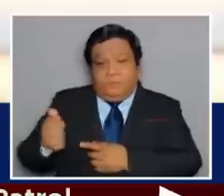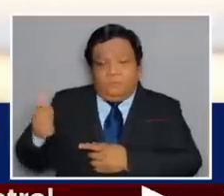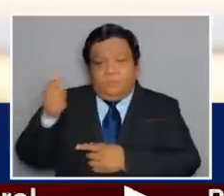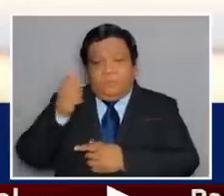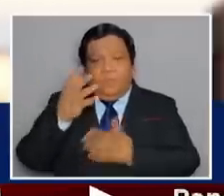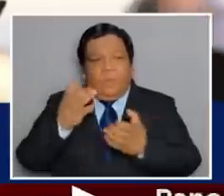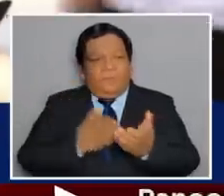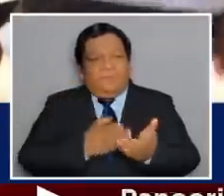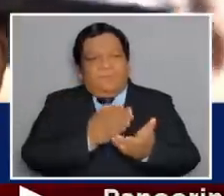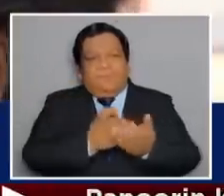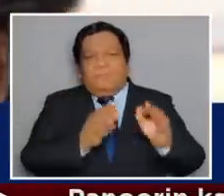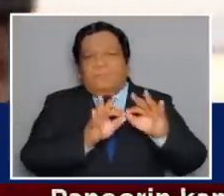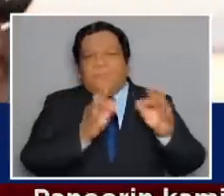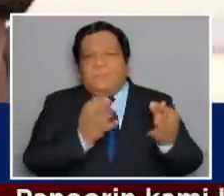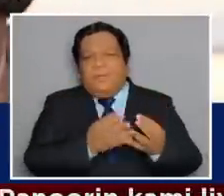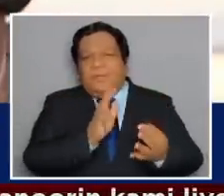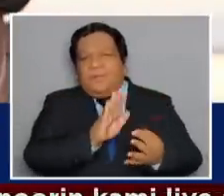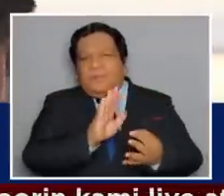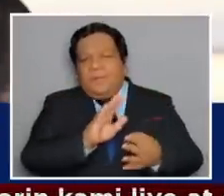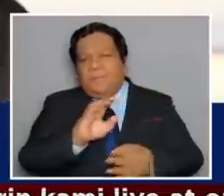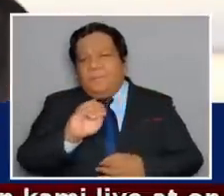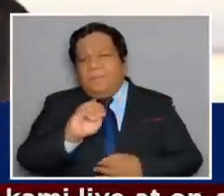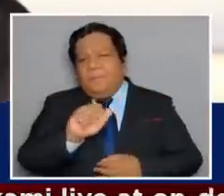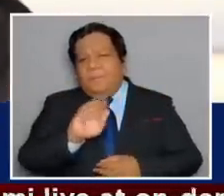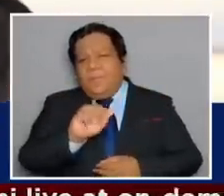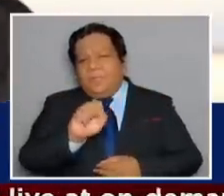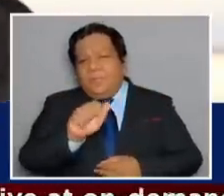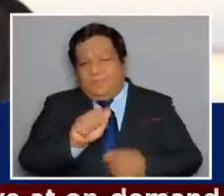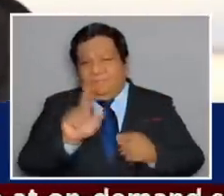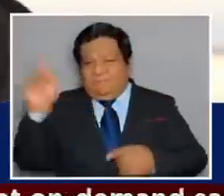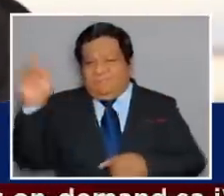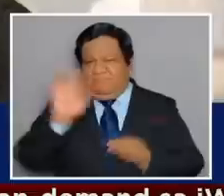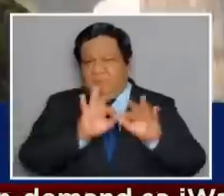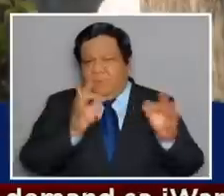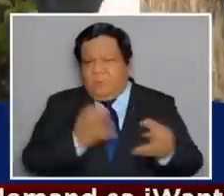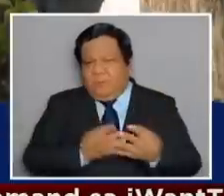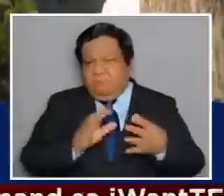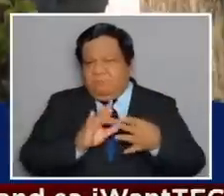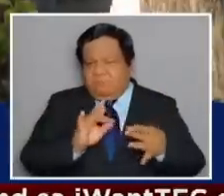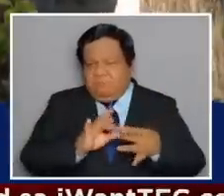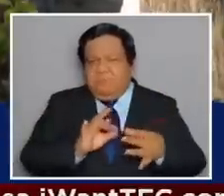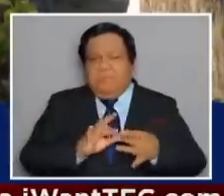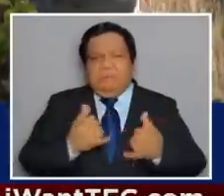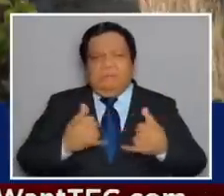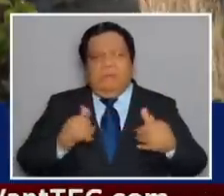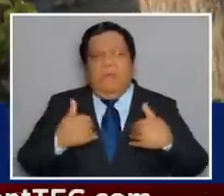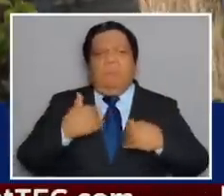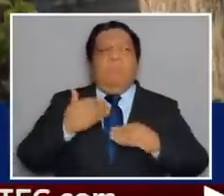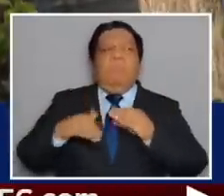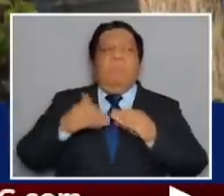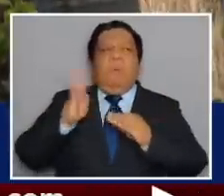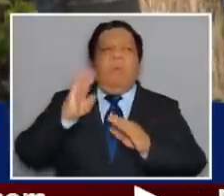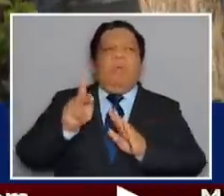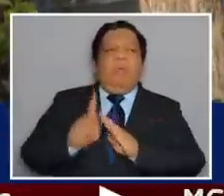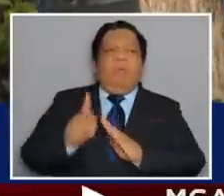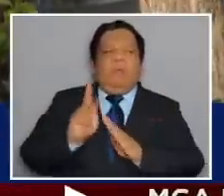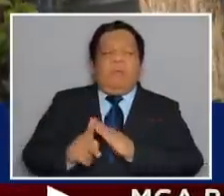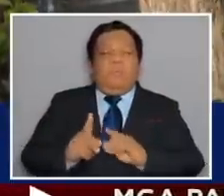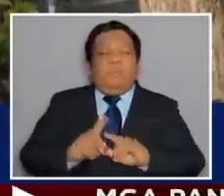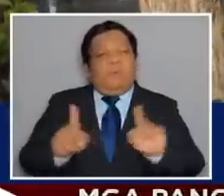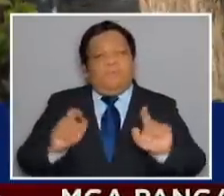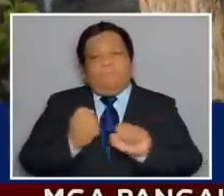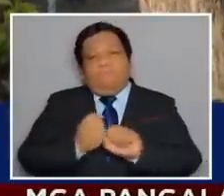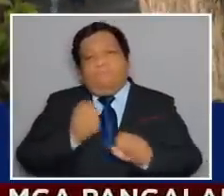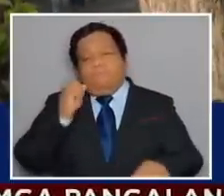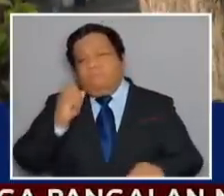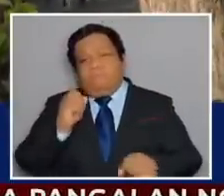Ayon kay Mabasa, nakakatanggap pa rin ang banta sa kanilang buhay ang kanilang mga kaanak. Pero tumanggi silang sumailalim sa Witness Protection